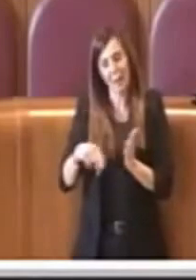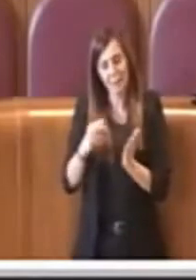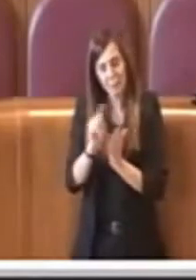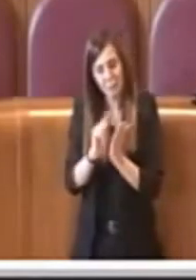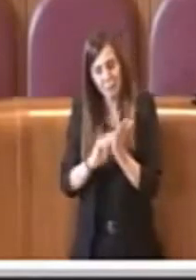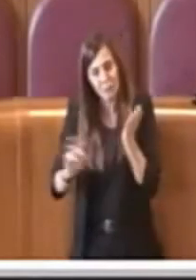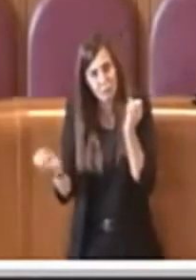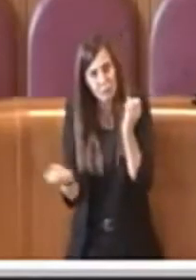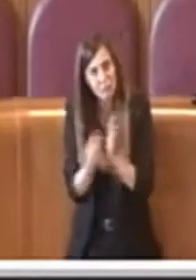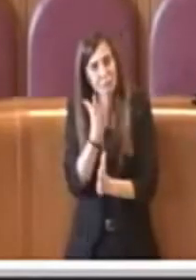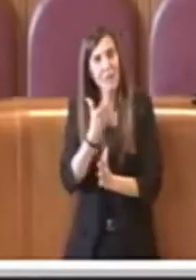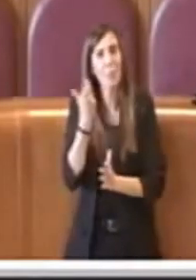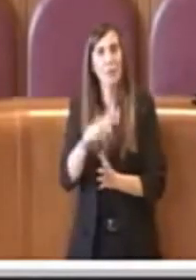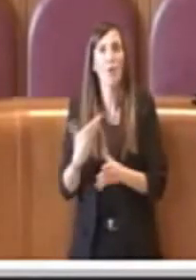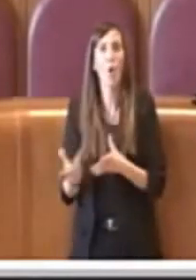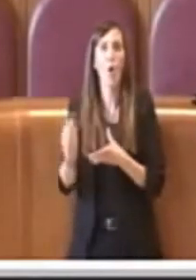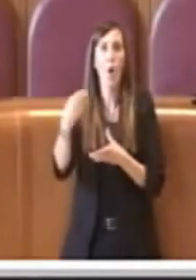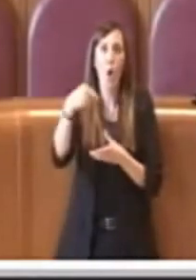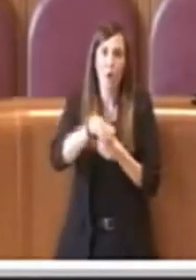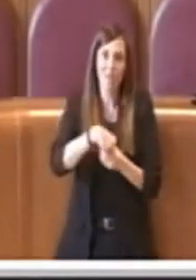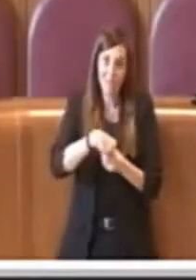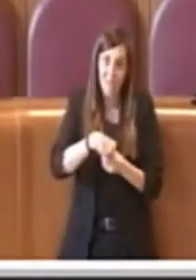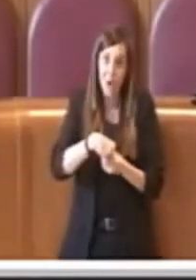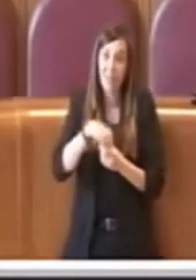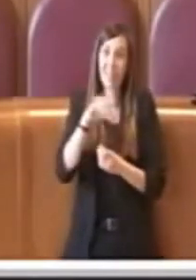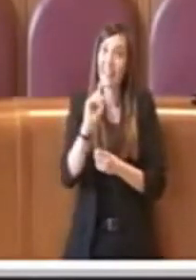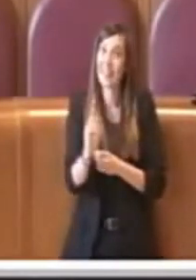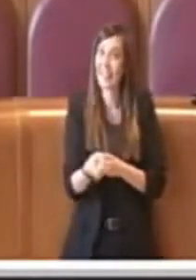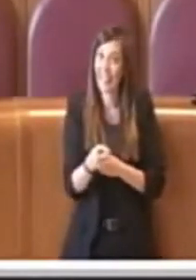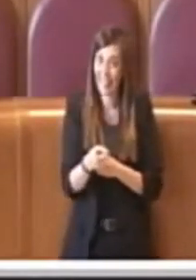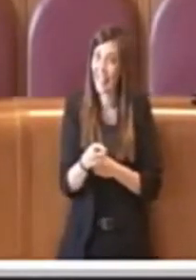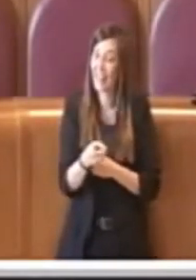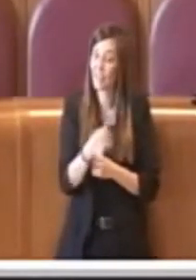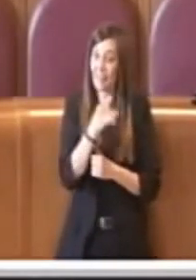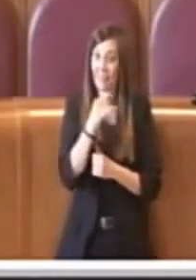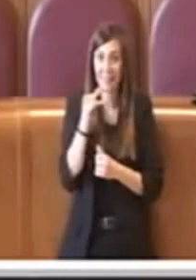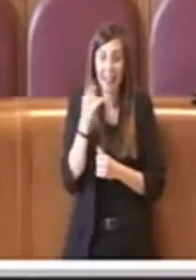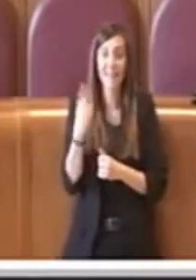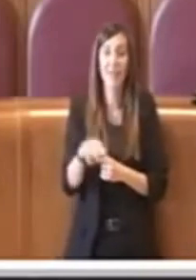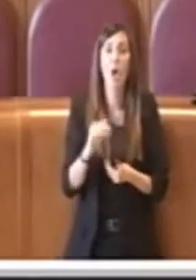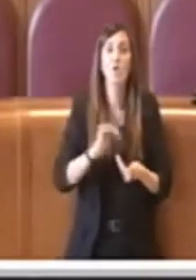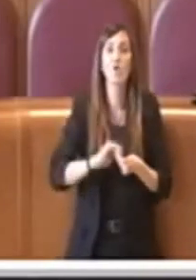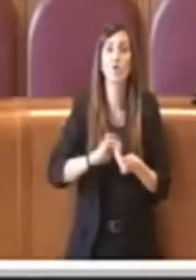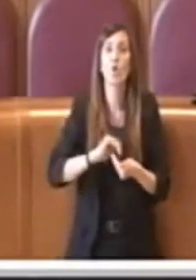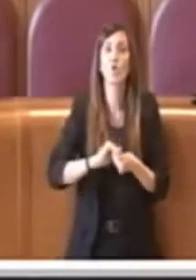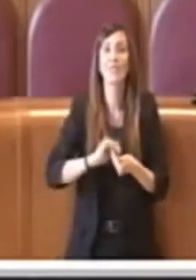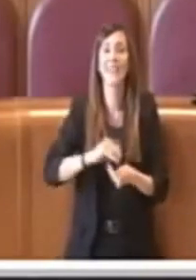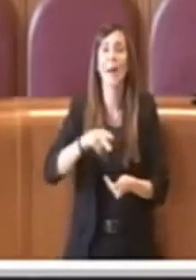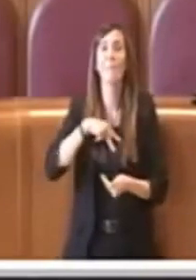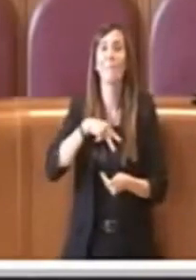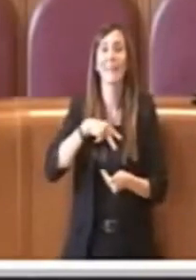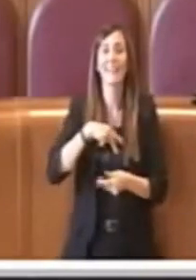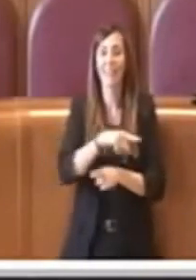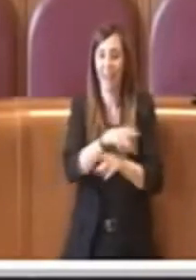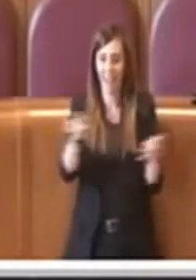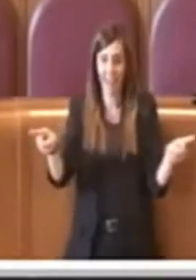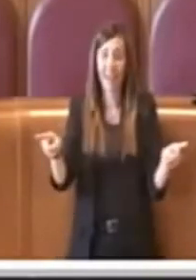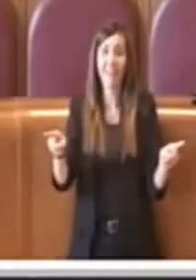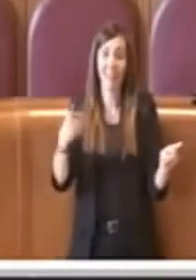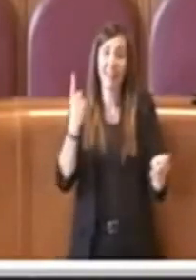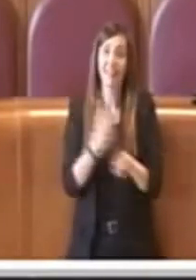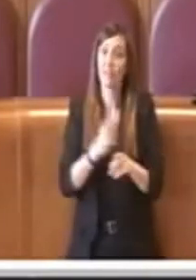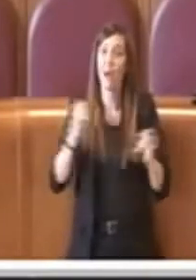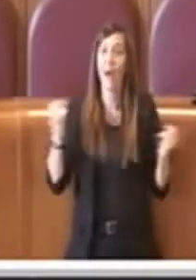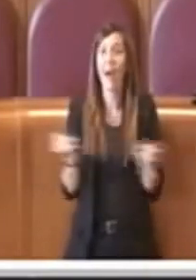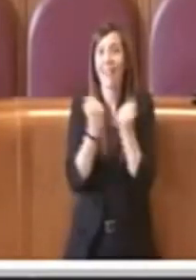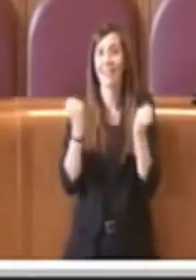perché sono state coinvolte devono essere coinvolte necessariamente le società private che poi devono attivare